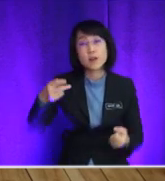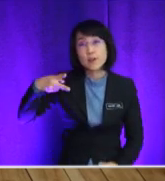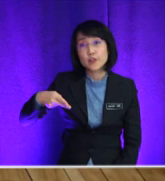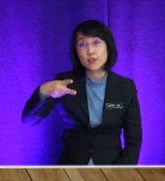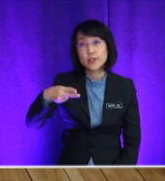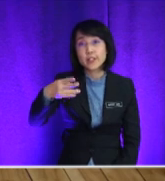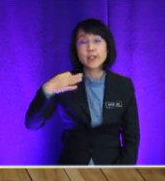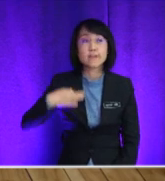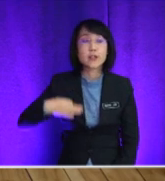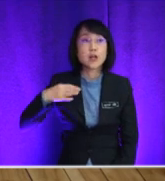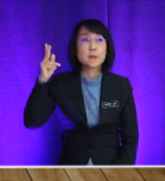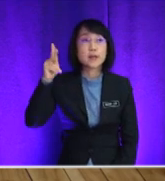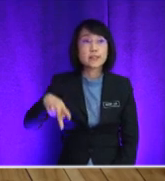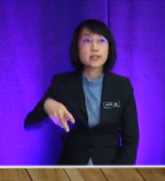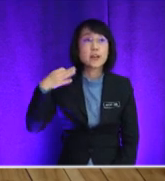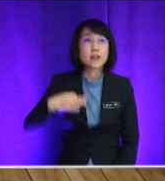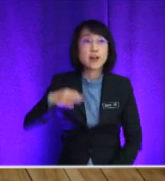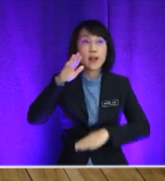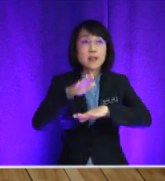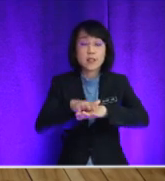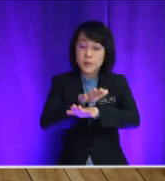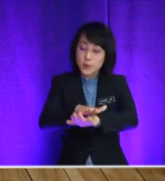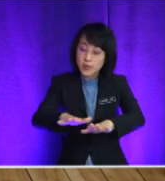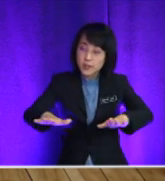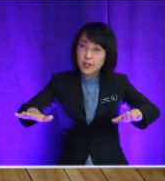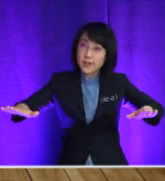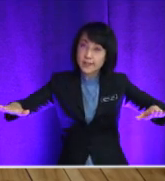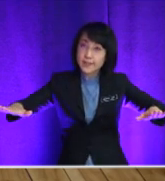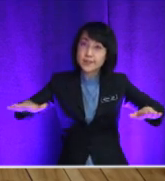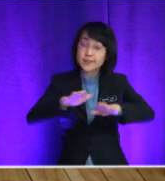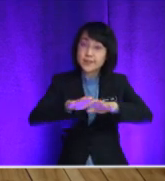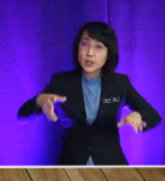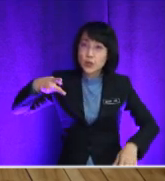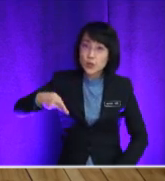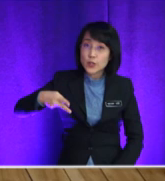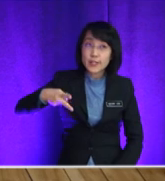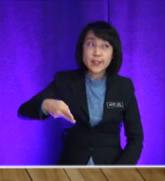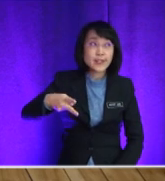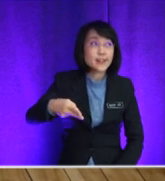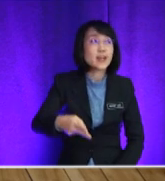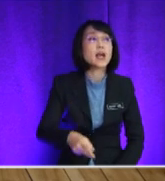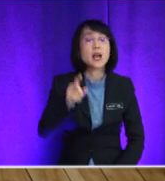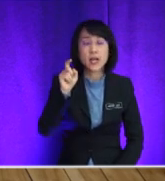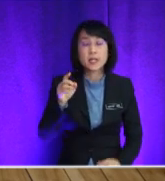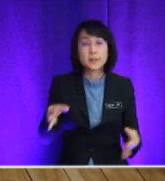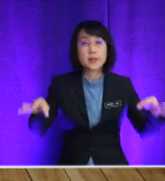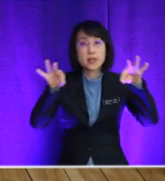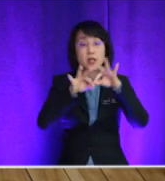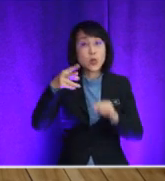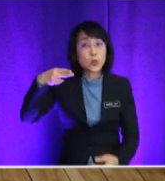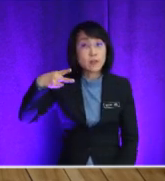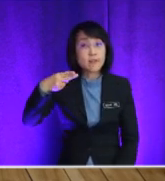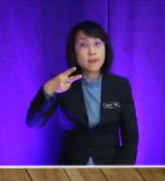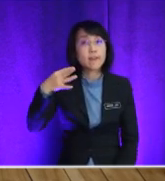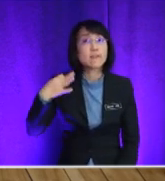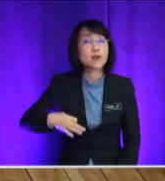pastikan Febri di atas permukaannya dan gunting Febri ini penting gunting Febri